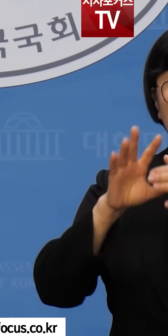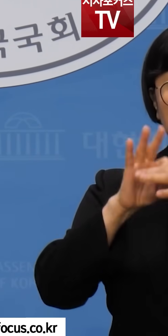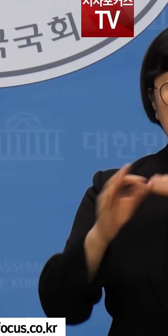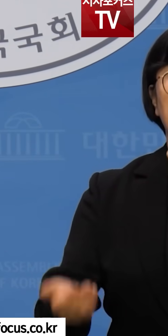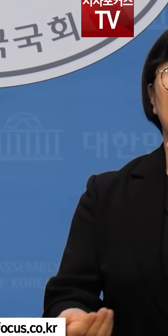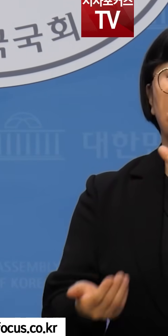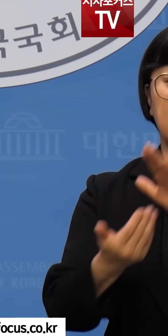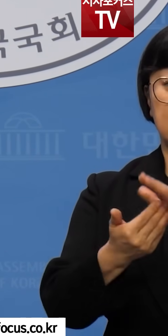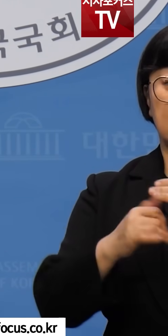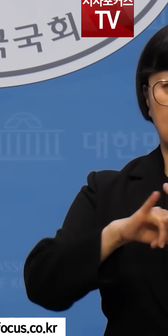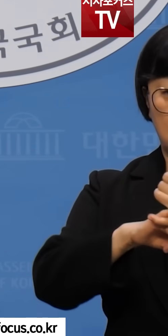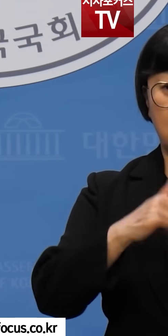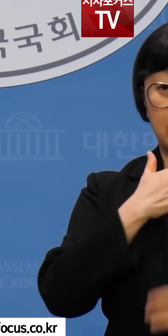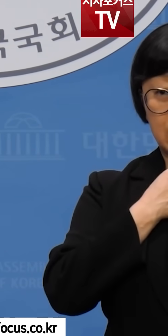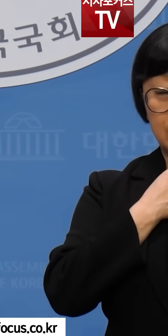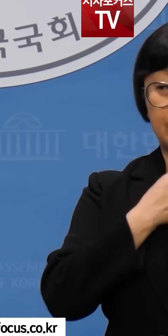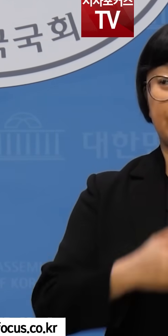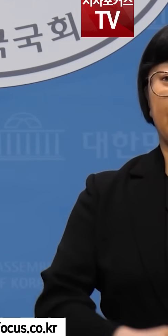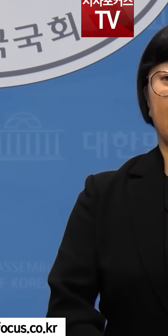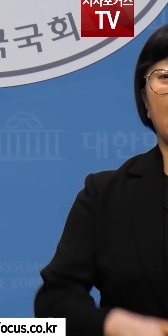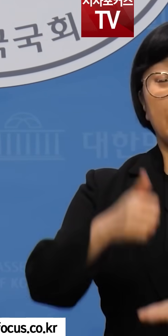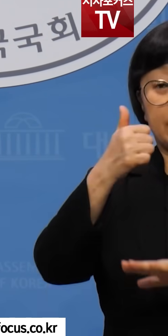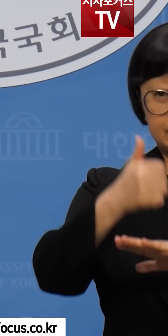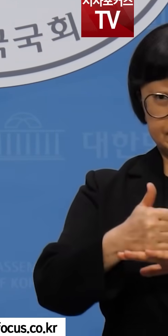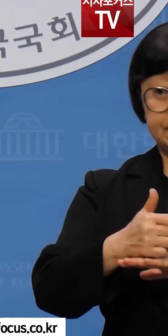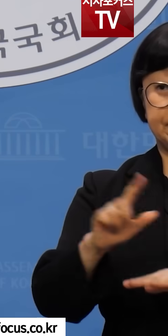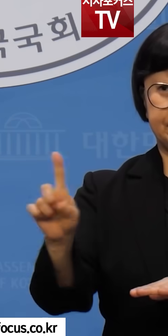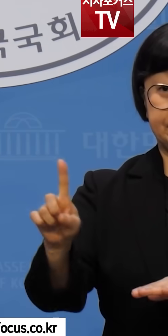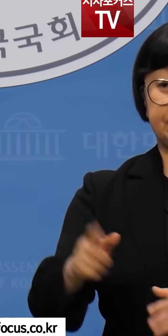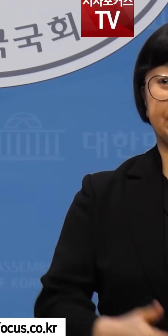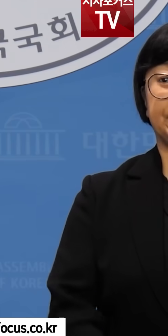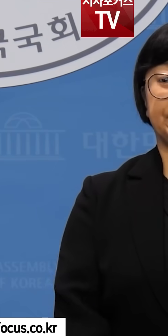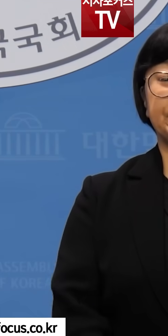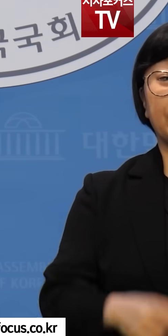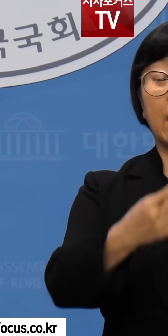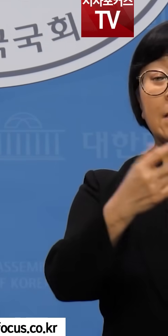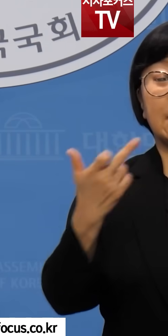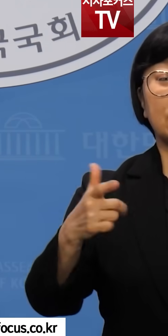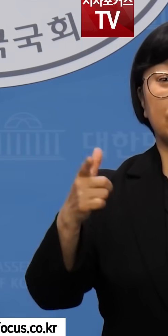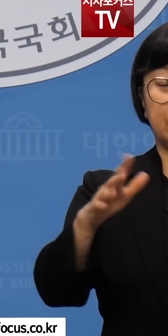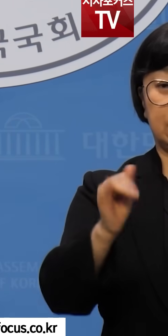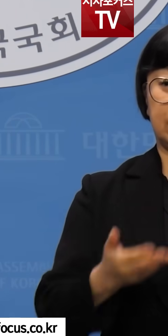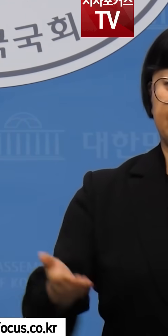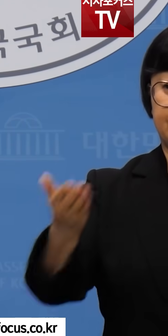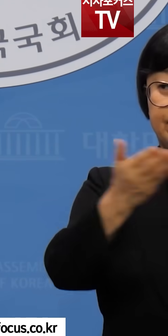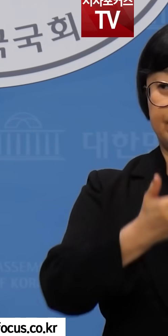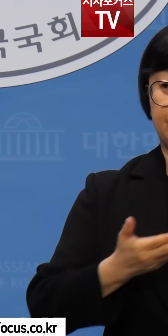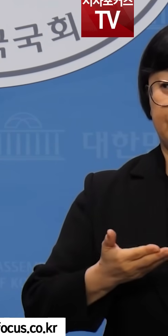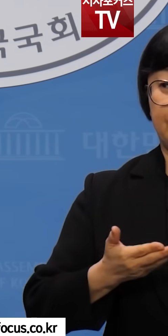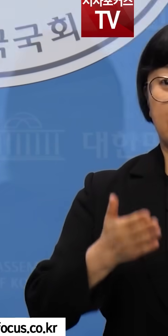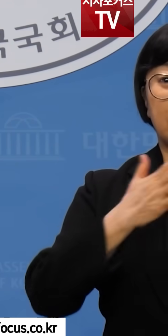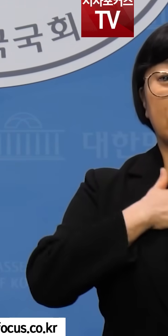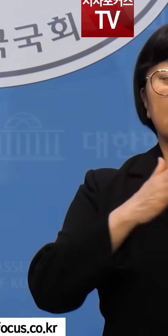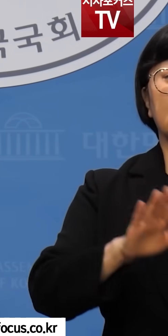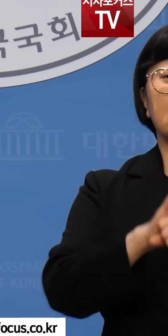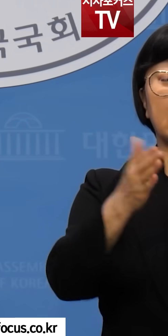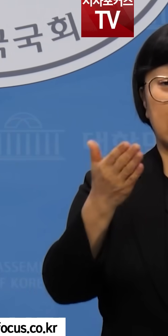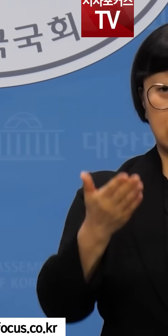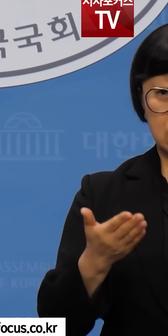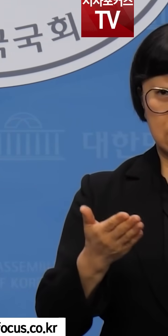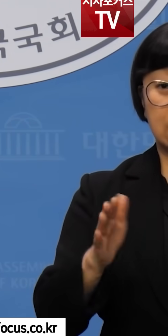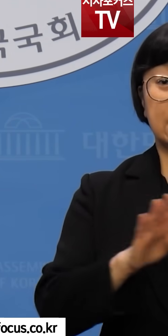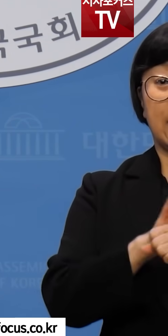이루어지기를 바랍니다. 마지막으로 일산 주민 여러분, 저를 사랑해 주신